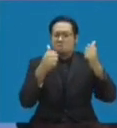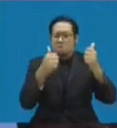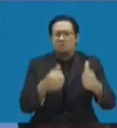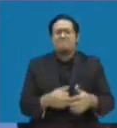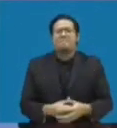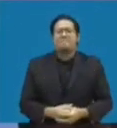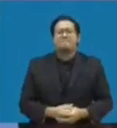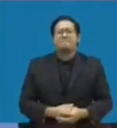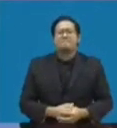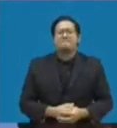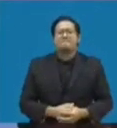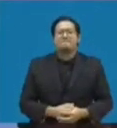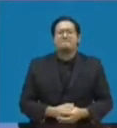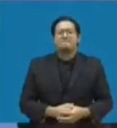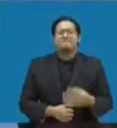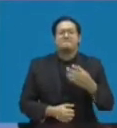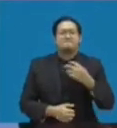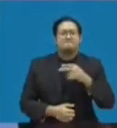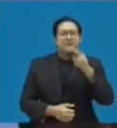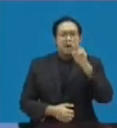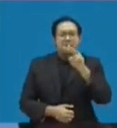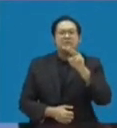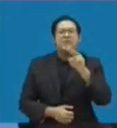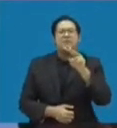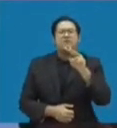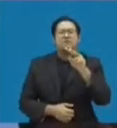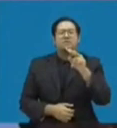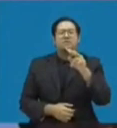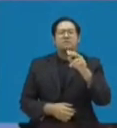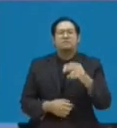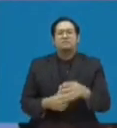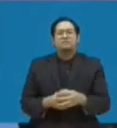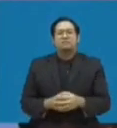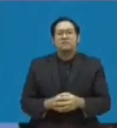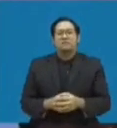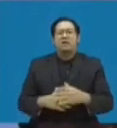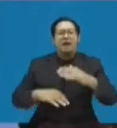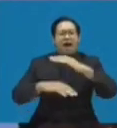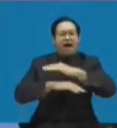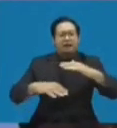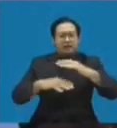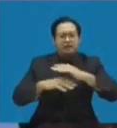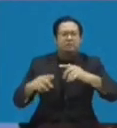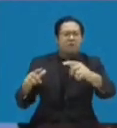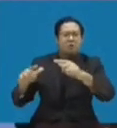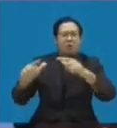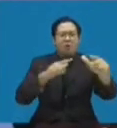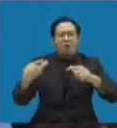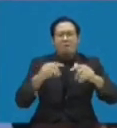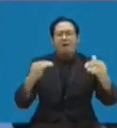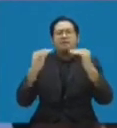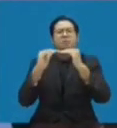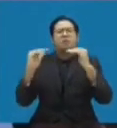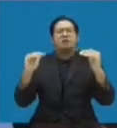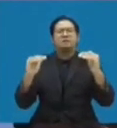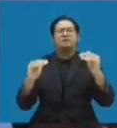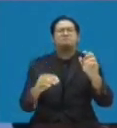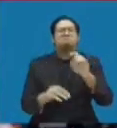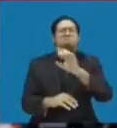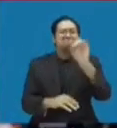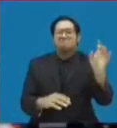dan yang saya lihat sportivitas dan prestasi para atlet juga luar